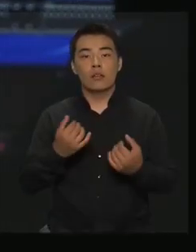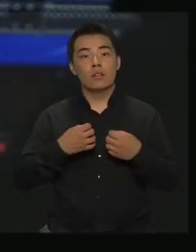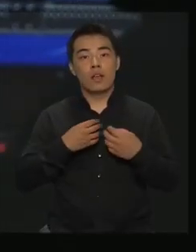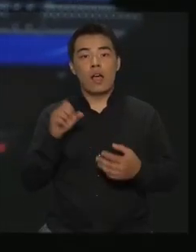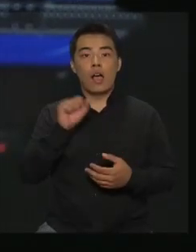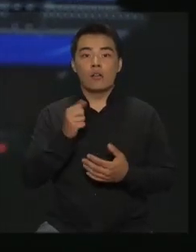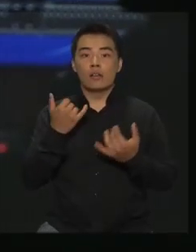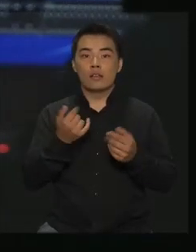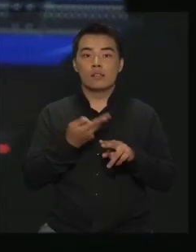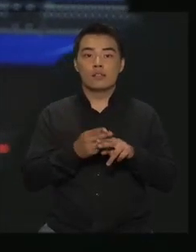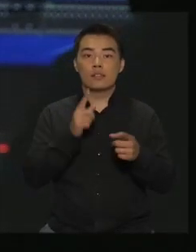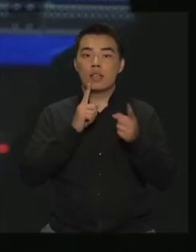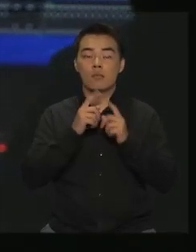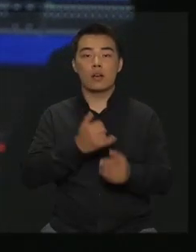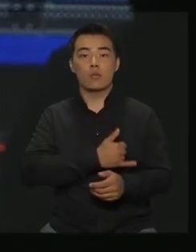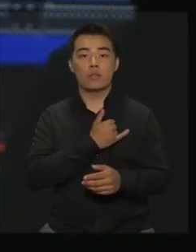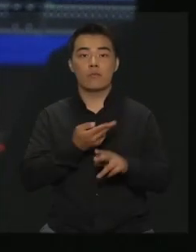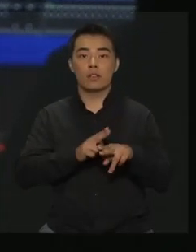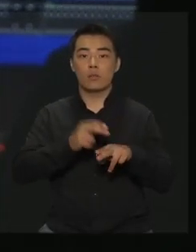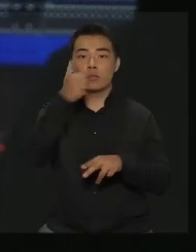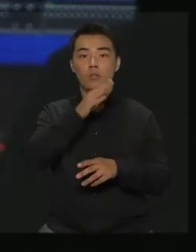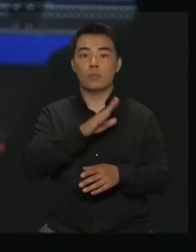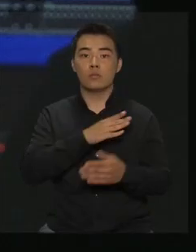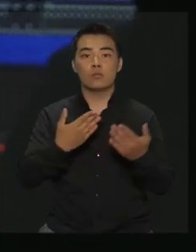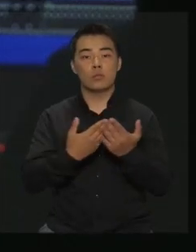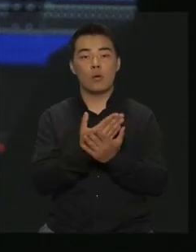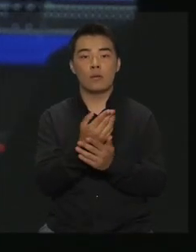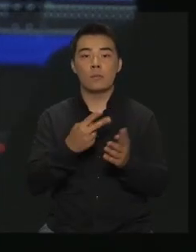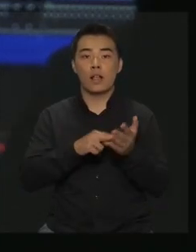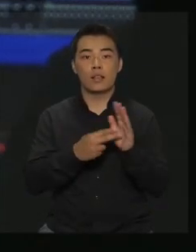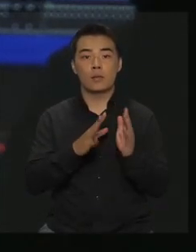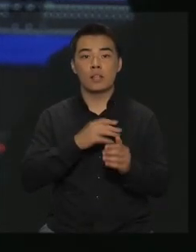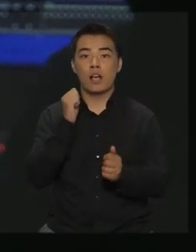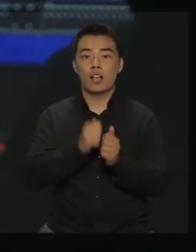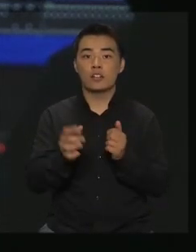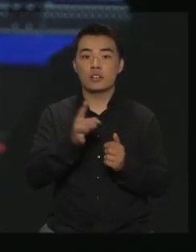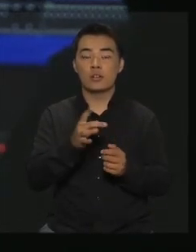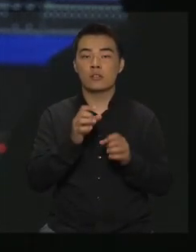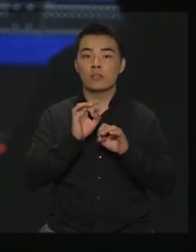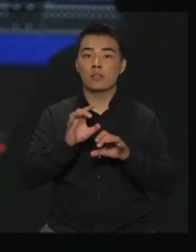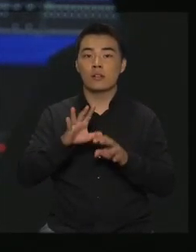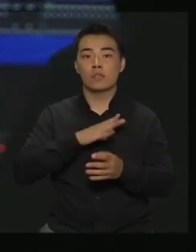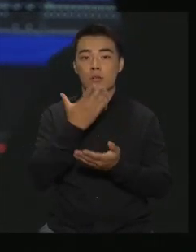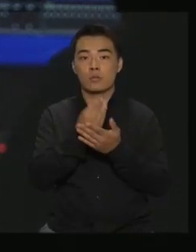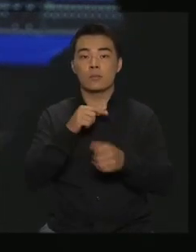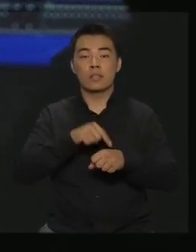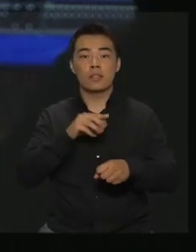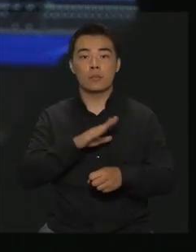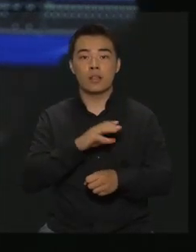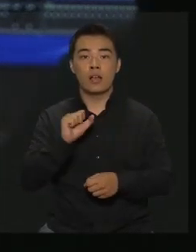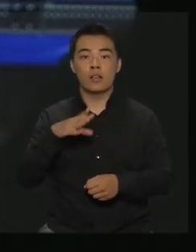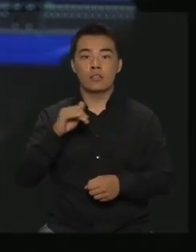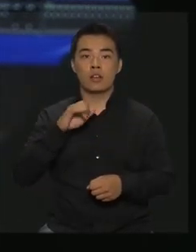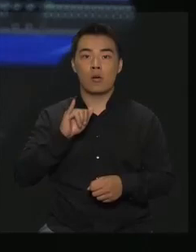Традиционное августовское совещание педагогов в этом году проходило в новом формате. Каждый регион обсуждал свою тему. В Атырау она